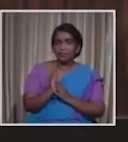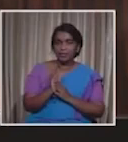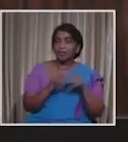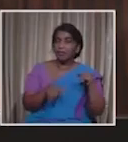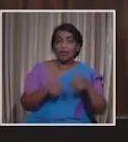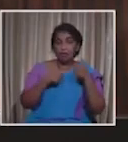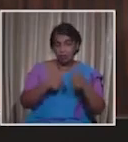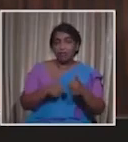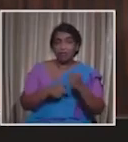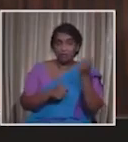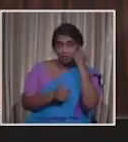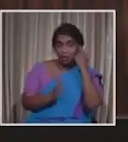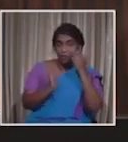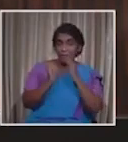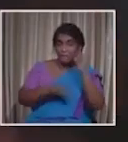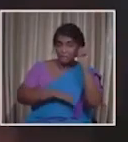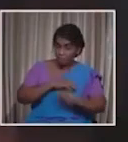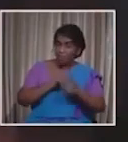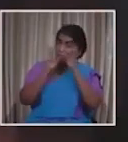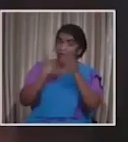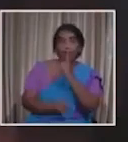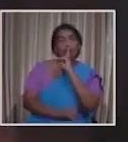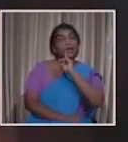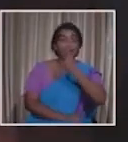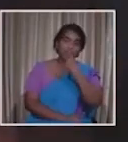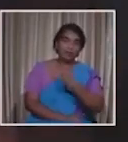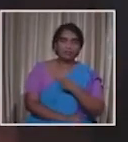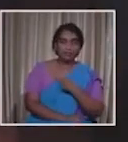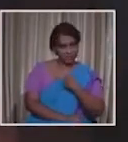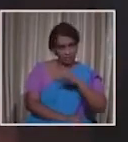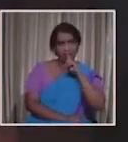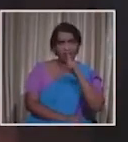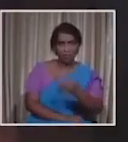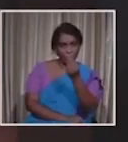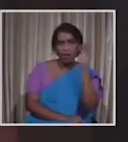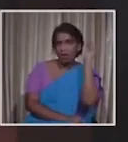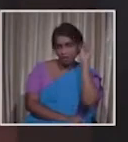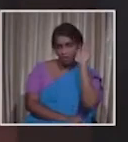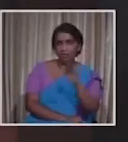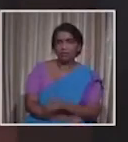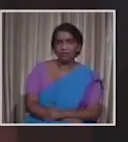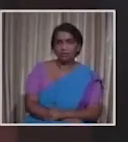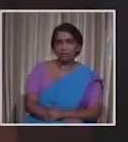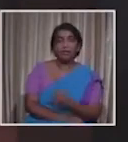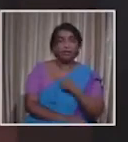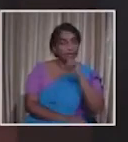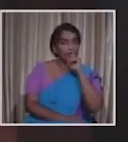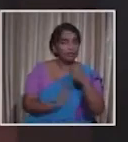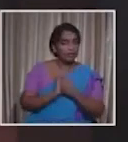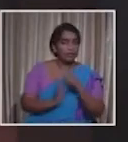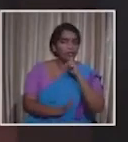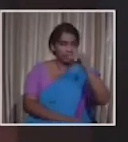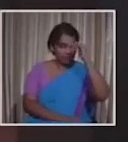හොඳ ක්‍රමයක් කියනවා කරන්න ඒ යන විදිය කියන්නලු මං කියන්නම් පොඩ ගහගෙන ඉන්න මම කියනවා ගරු